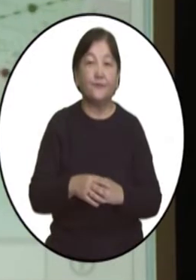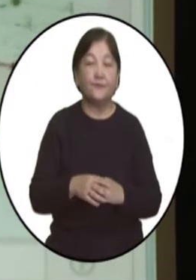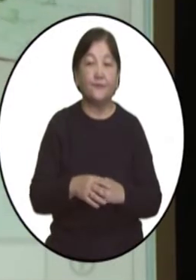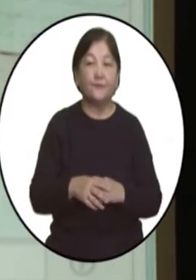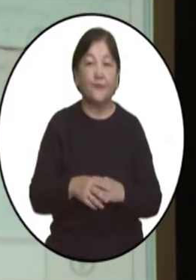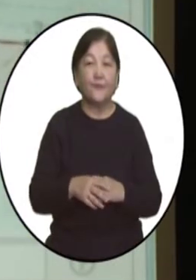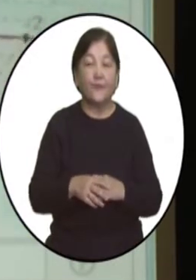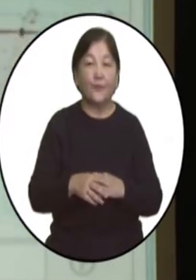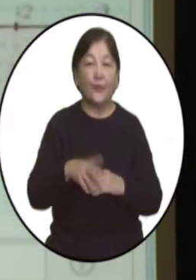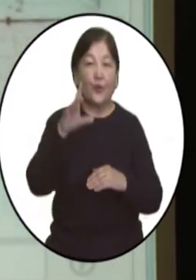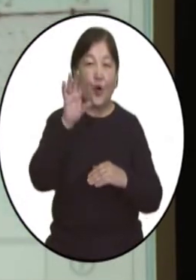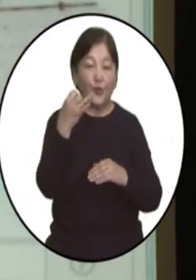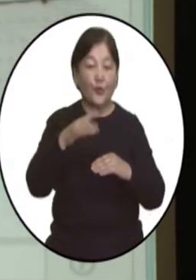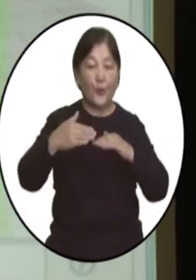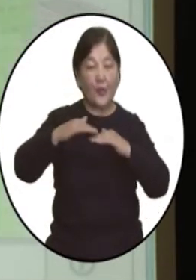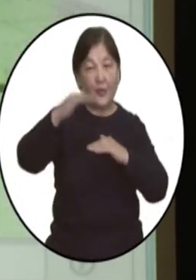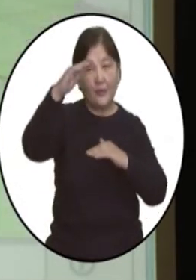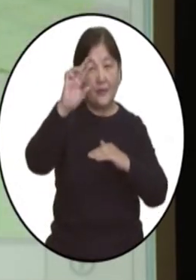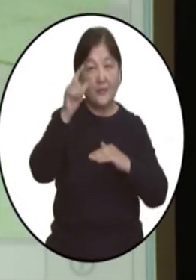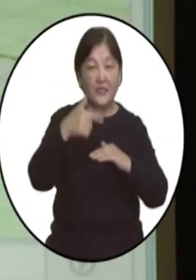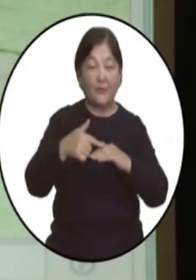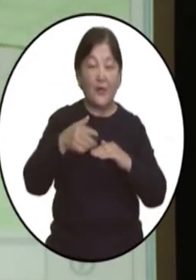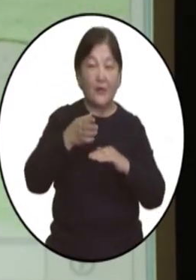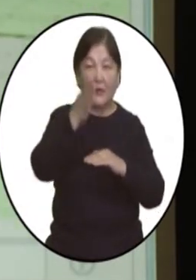тэгэхээр окторгын цэг маань координатын ихтэй